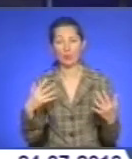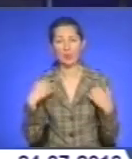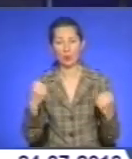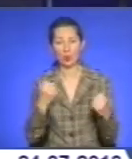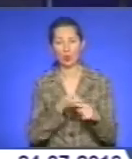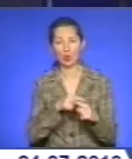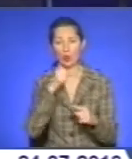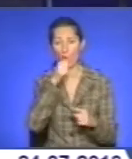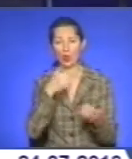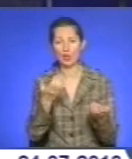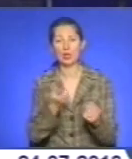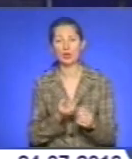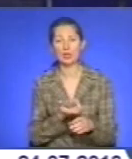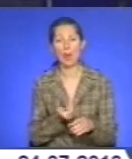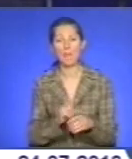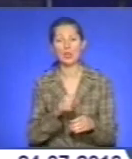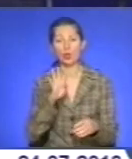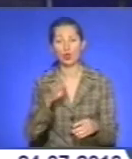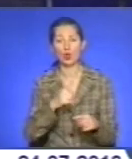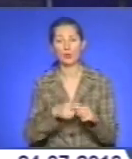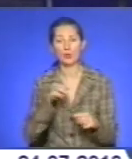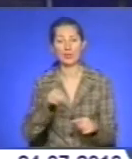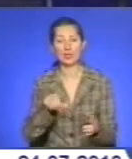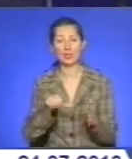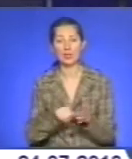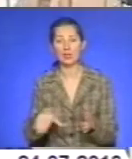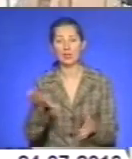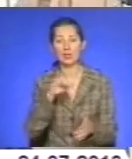4,5 тисяч учасників з усіх куточків світу.